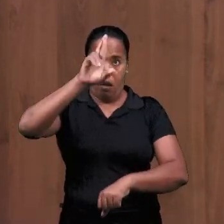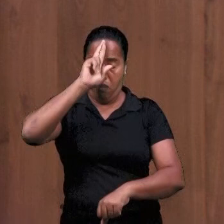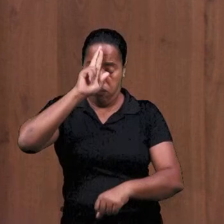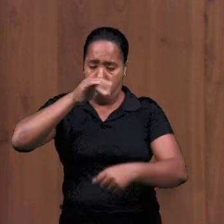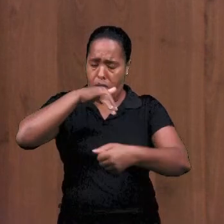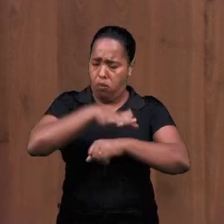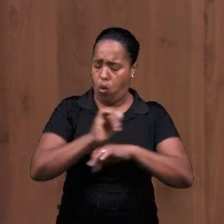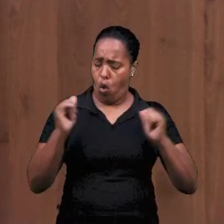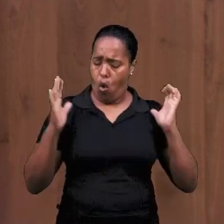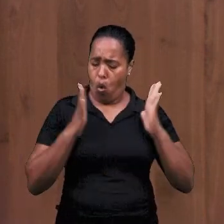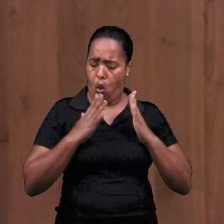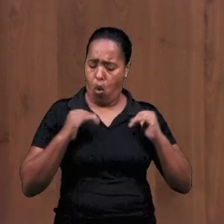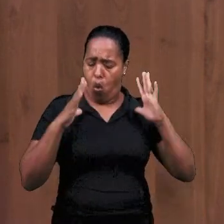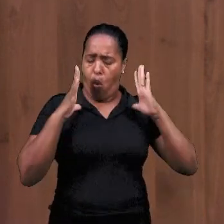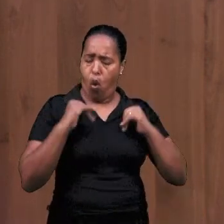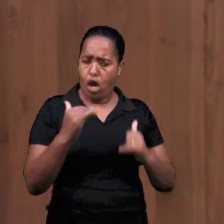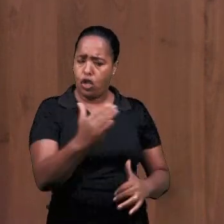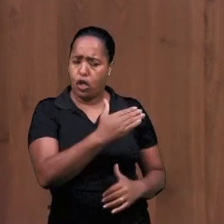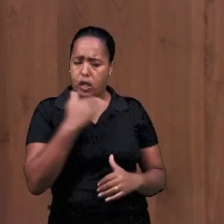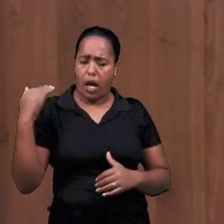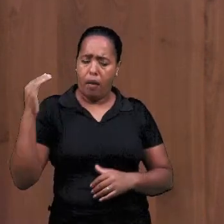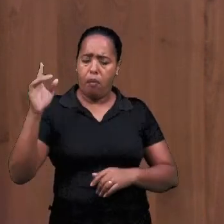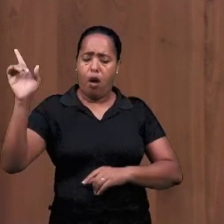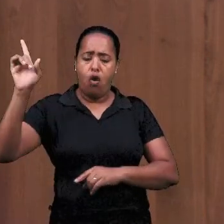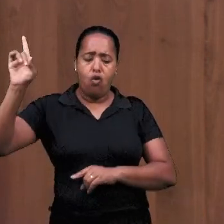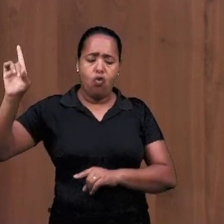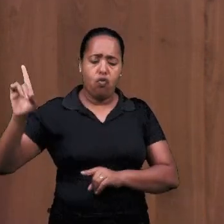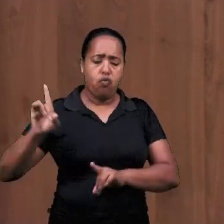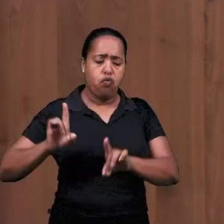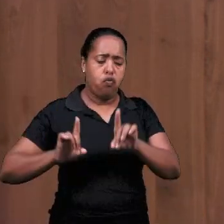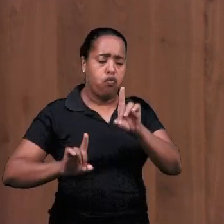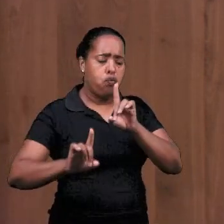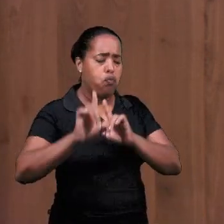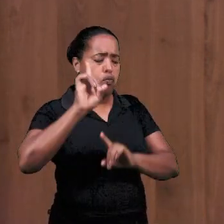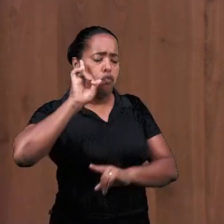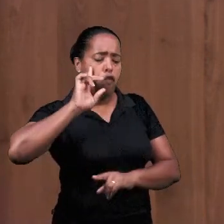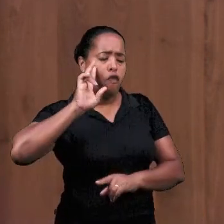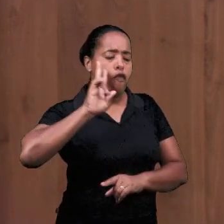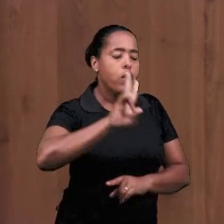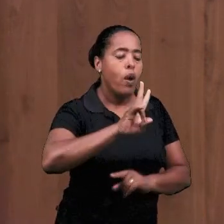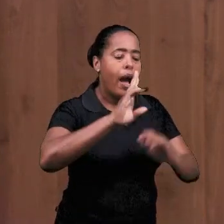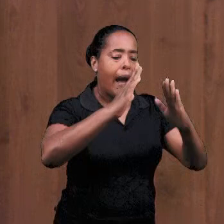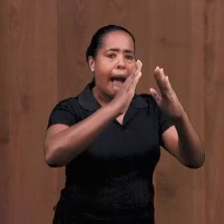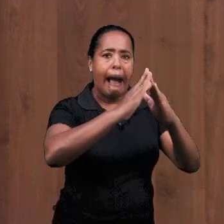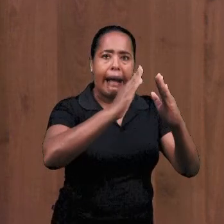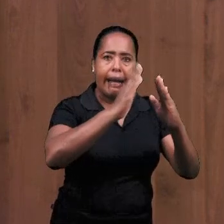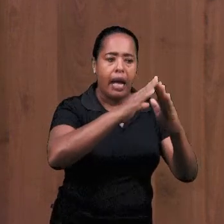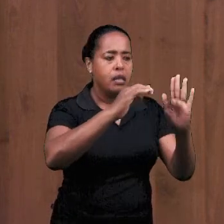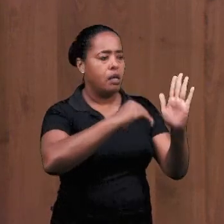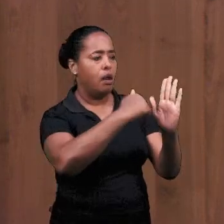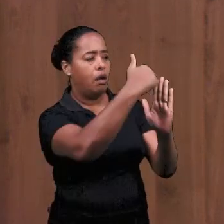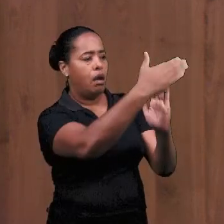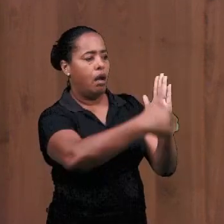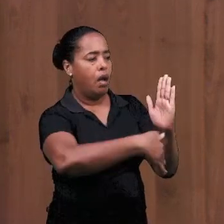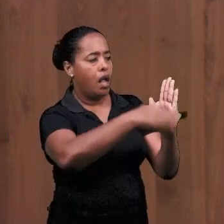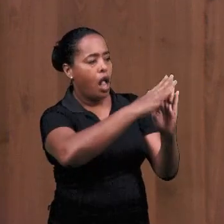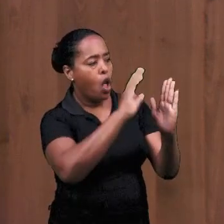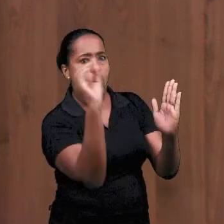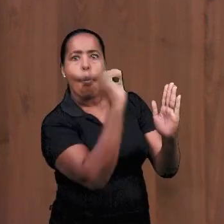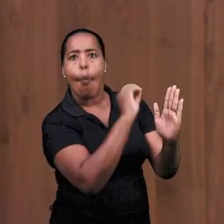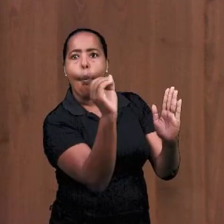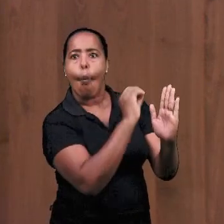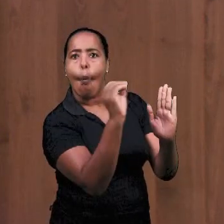enfants. Et à minuit, l'ange de la mort est passé, et dans la maison, il n'y avait pas le sang de